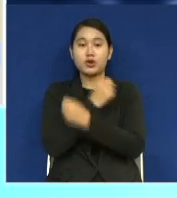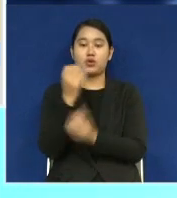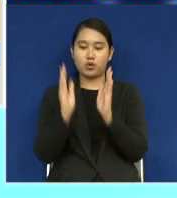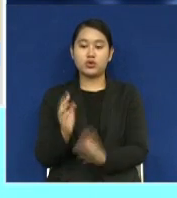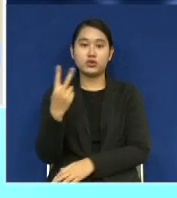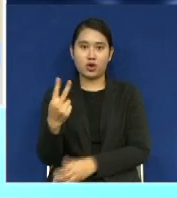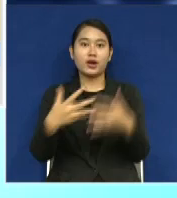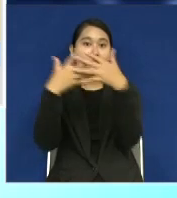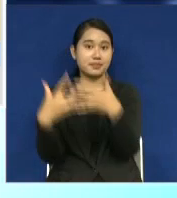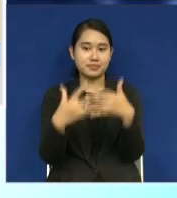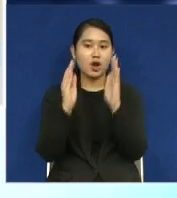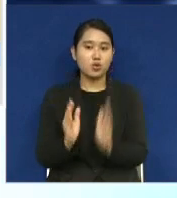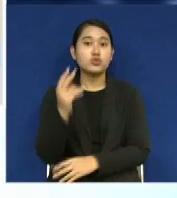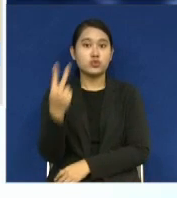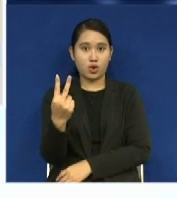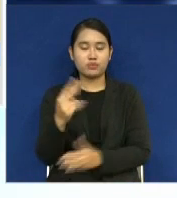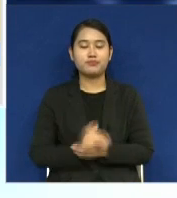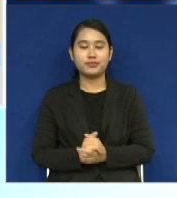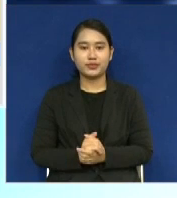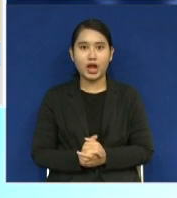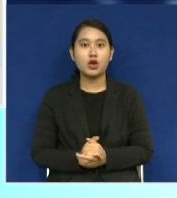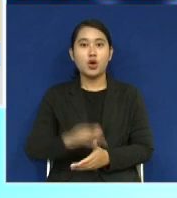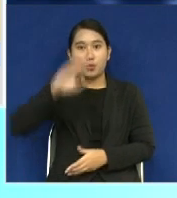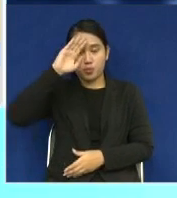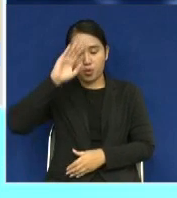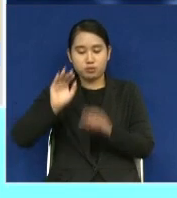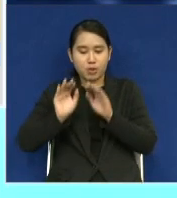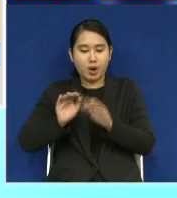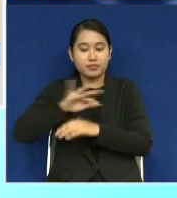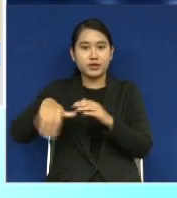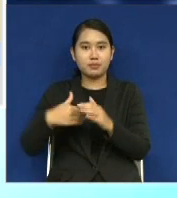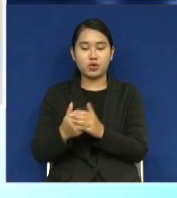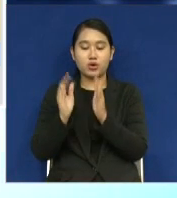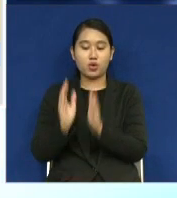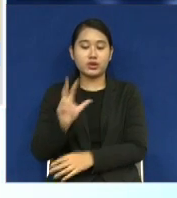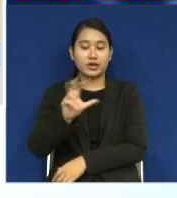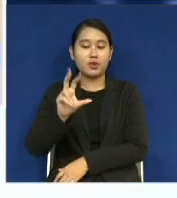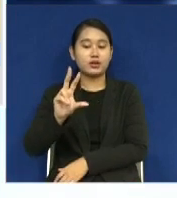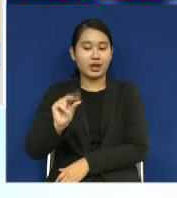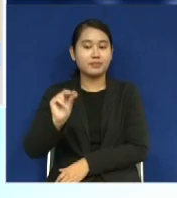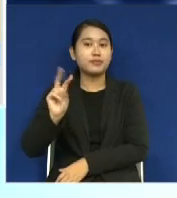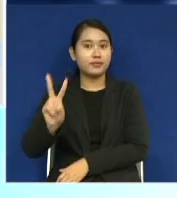ค่ะมีจำนวนผู้ป่วยยืนยันสะสมทั้งสิ้น332รายค่ะ